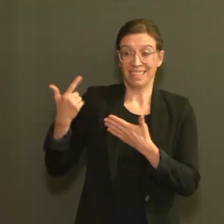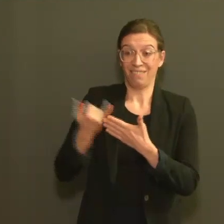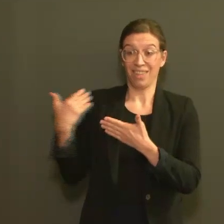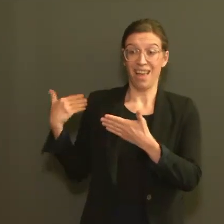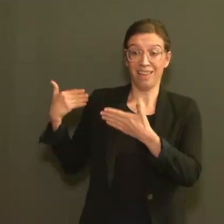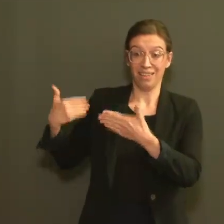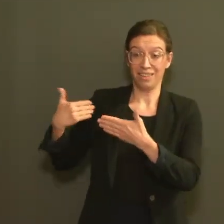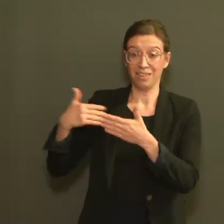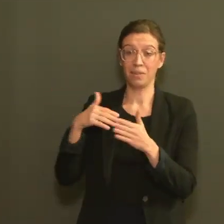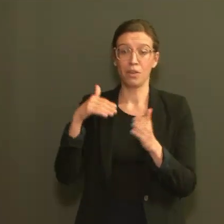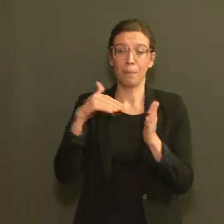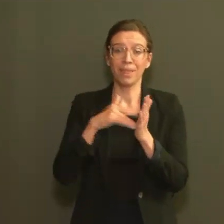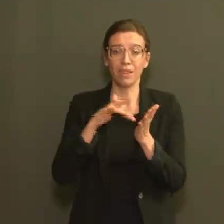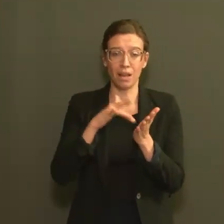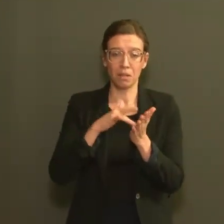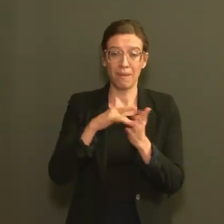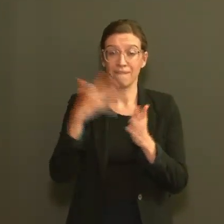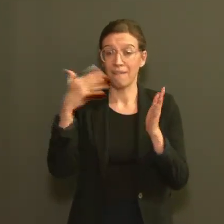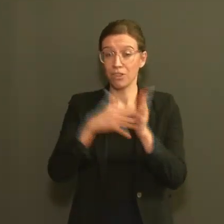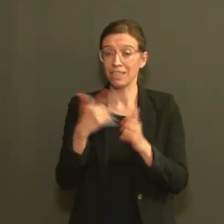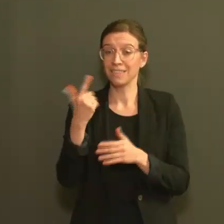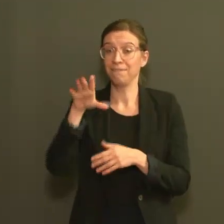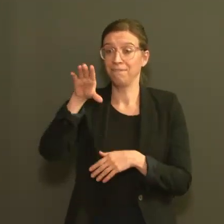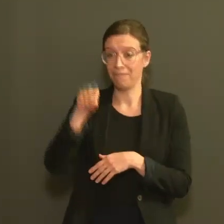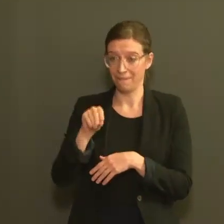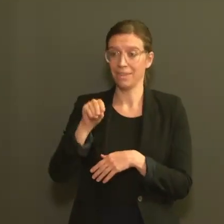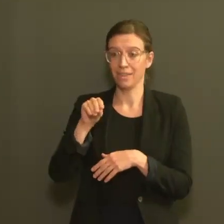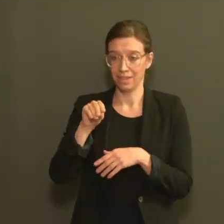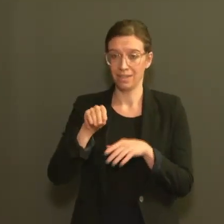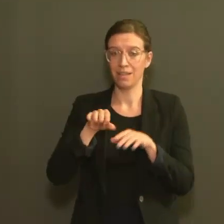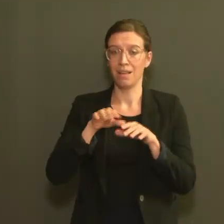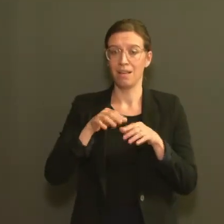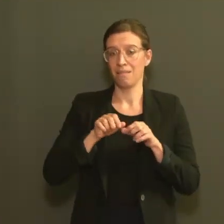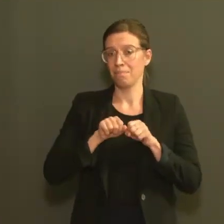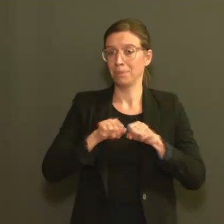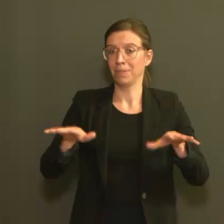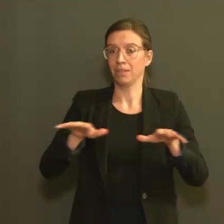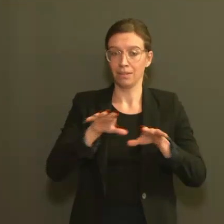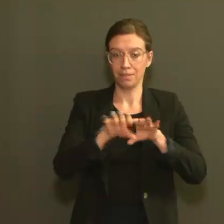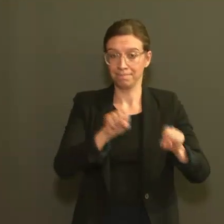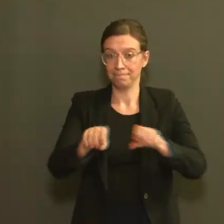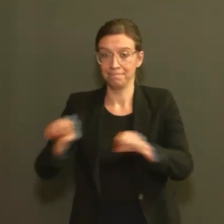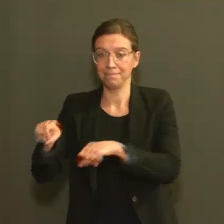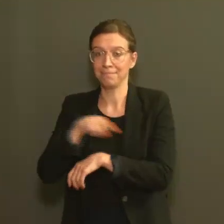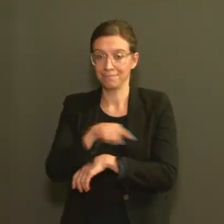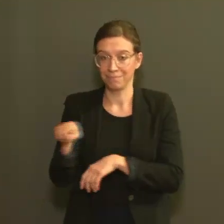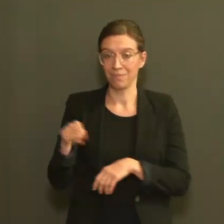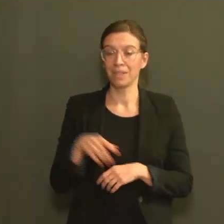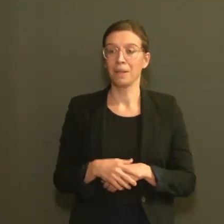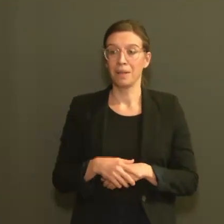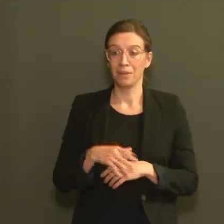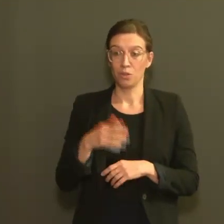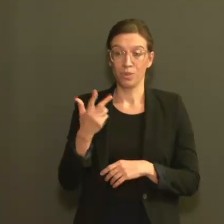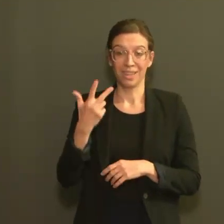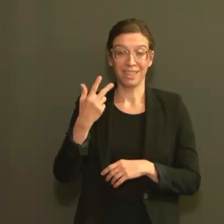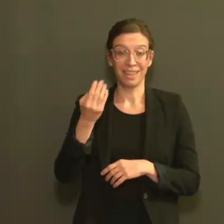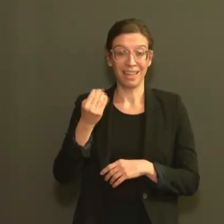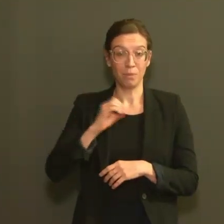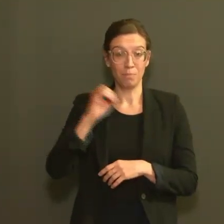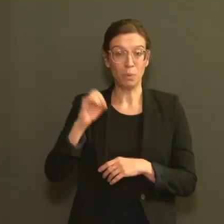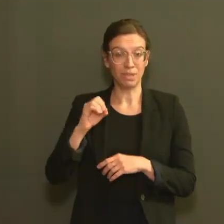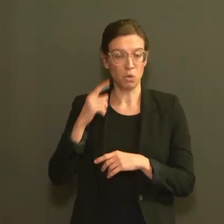5057 nieuwe gevallen per dag vastgesteld in België. Dit is opnieuw een iets sterkere toename